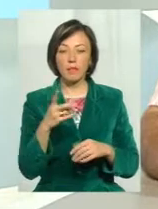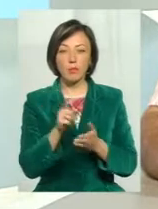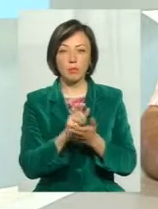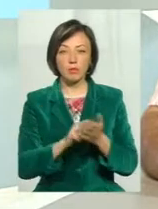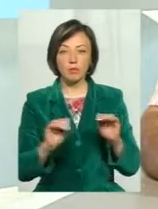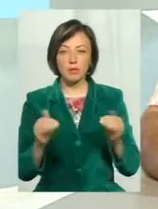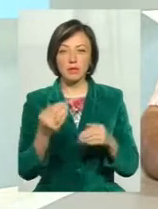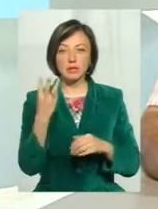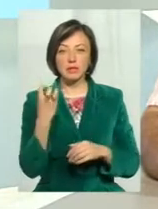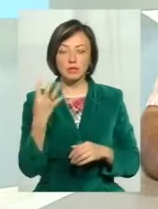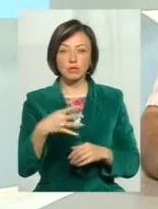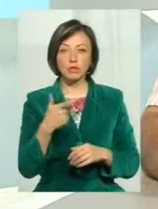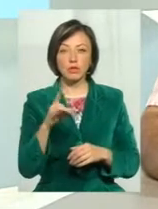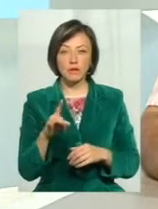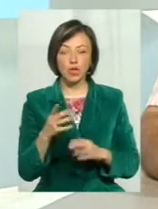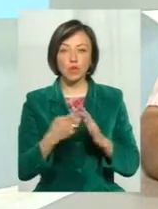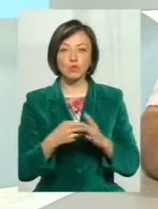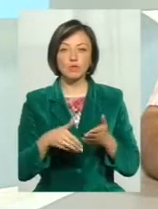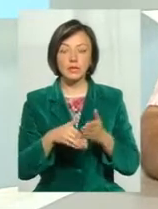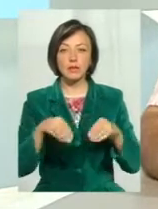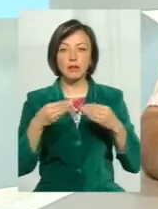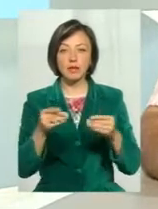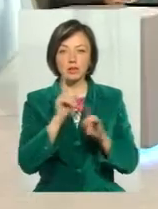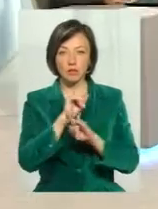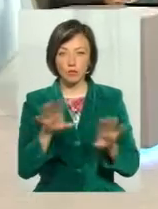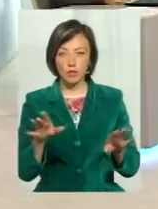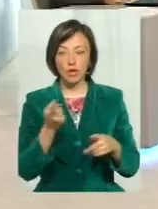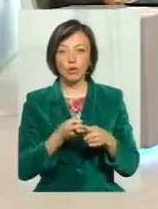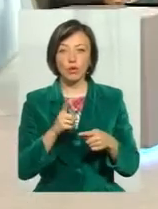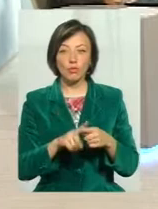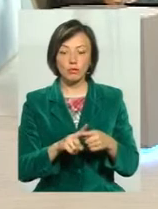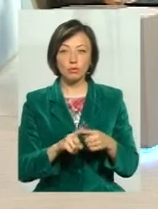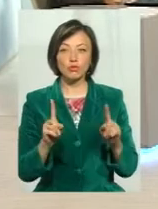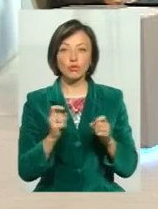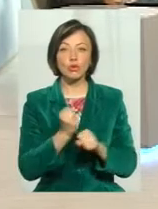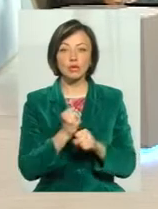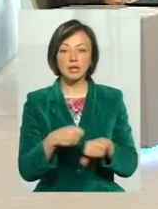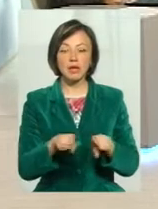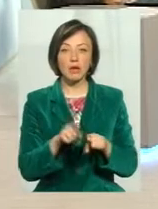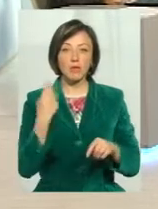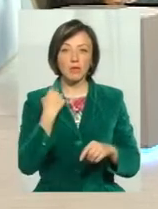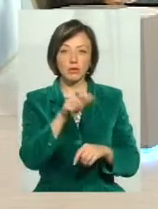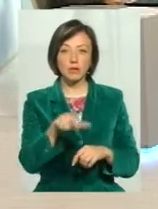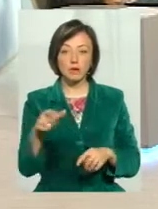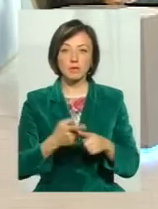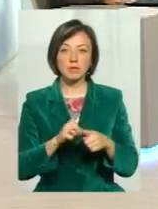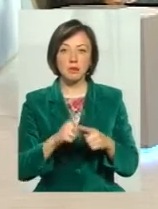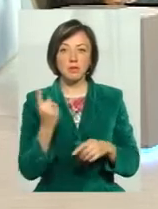це є 340 гривень, субсидія надаватися не буде. Тому, що робити таким боржникам? Це, по-перше,